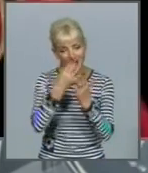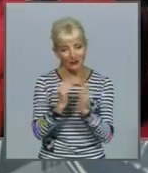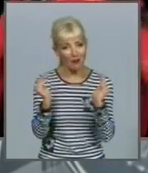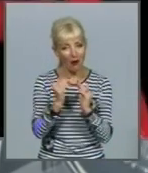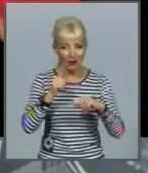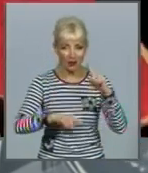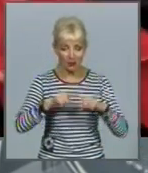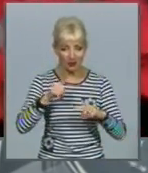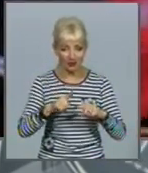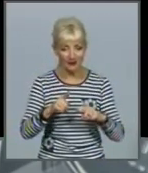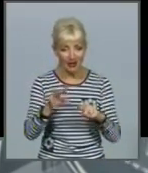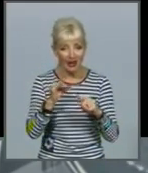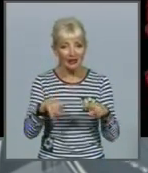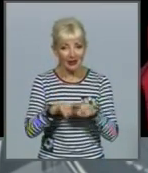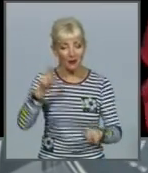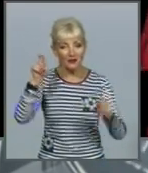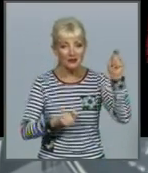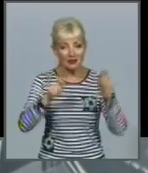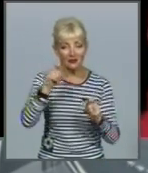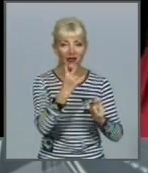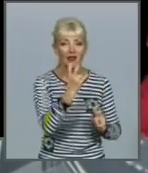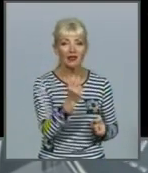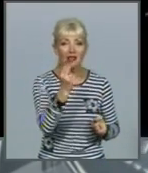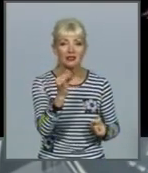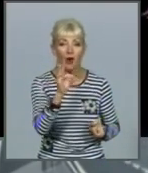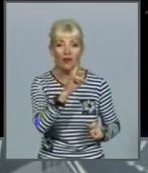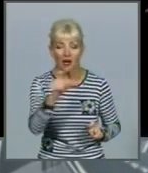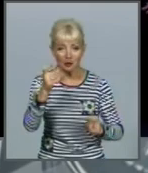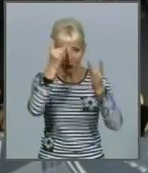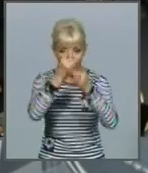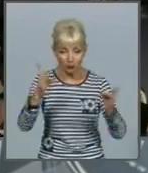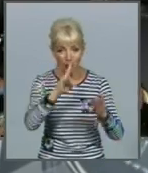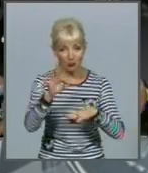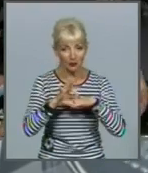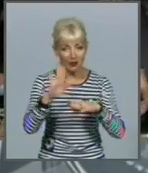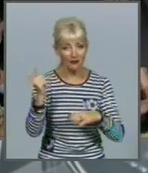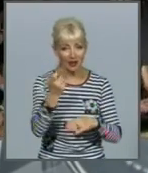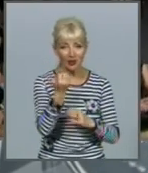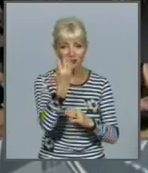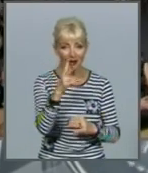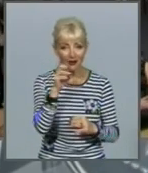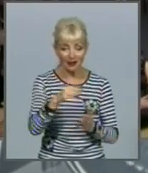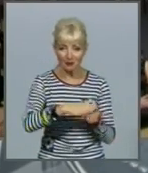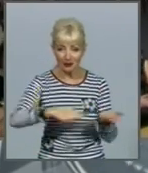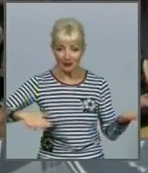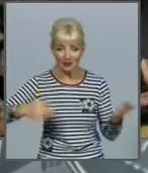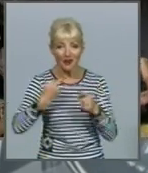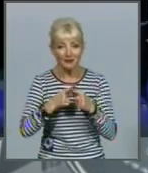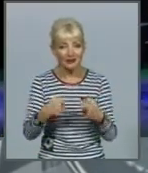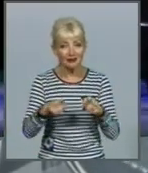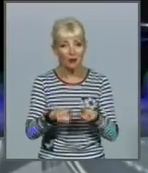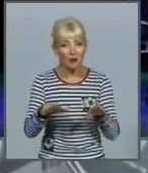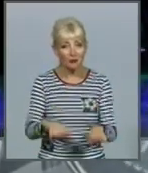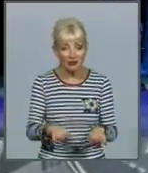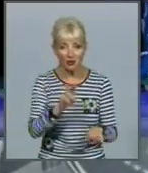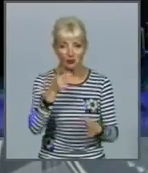такий фестиваль національних культур, що проходить у Харкові вже 14 років поспіль, це своєрідний майданчик, щоб показати всю